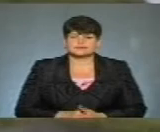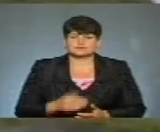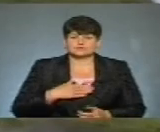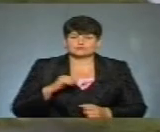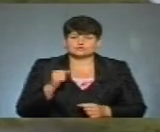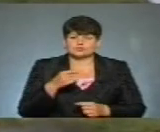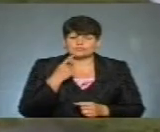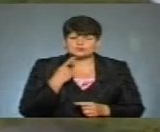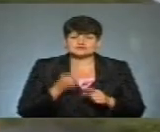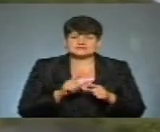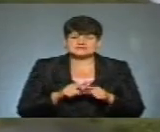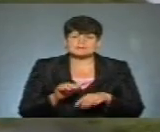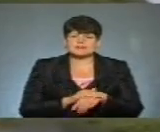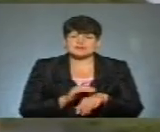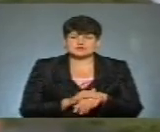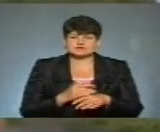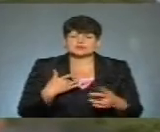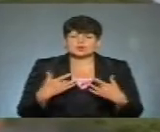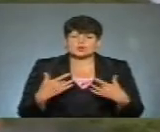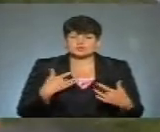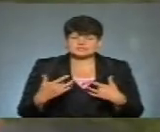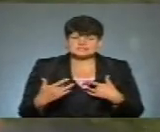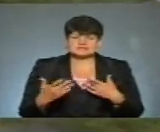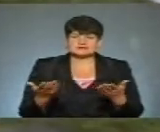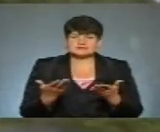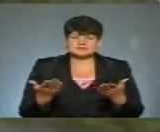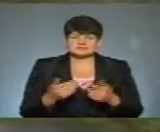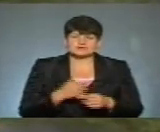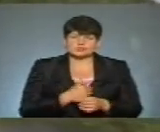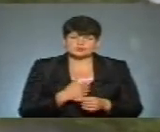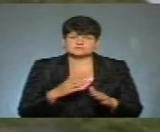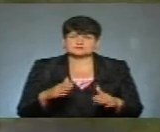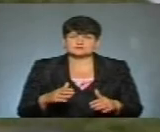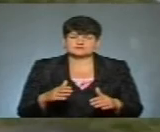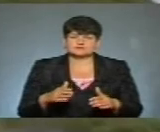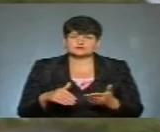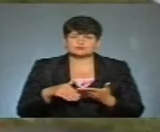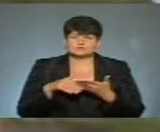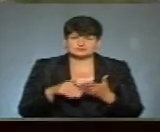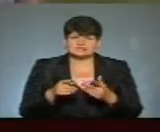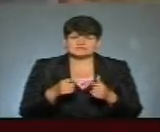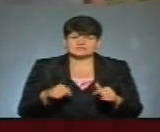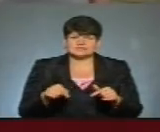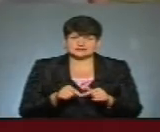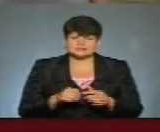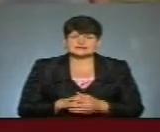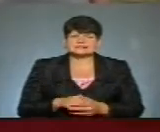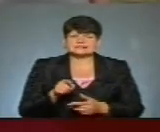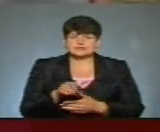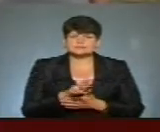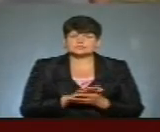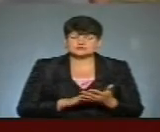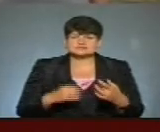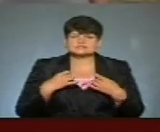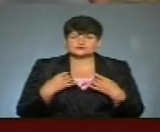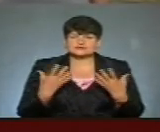це благодійний акустичний концерт, яким ми хочемо допомогти відділенню комплексу. Там триває